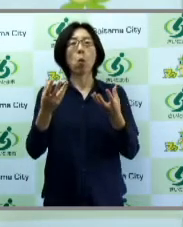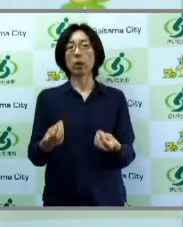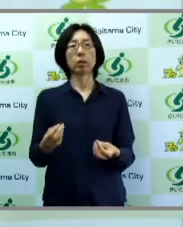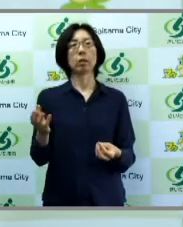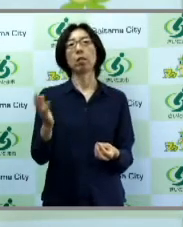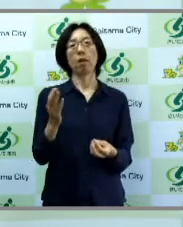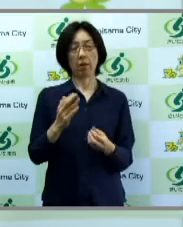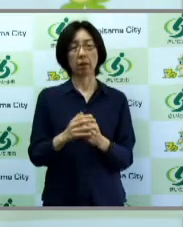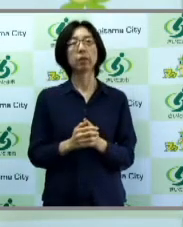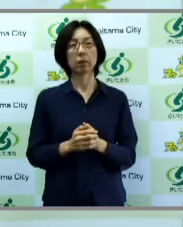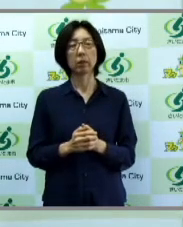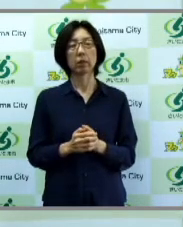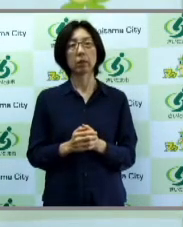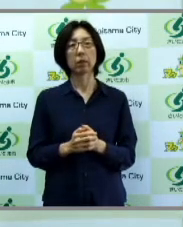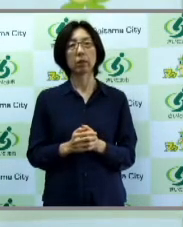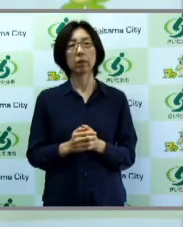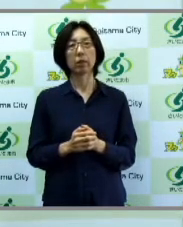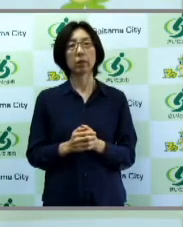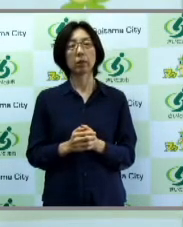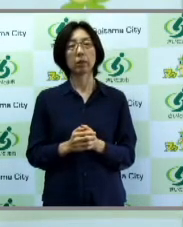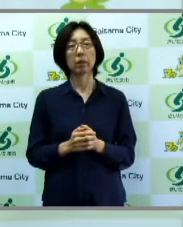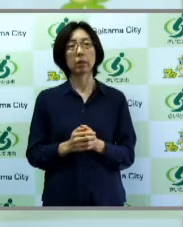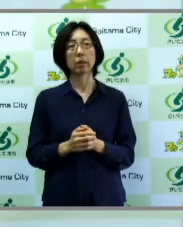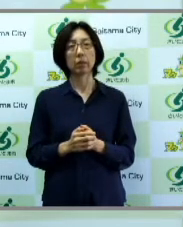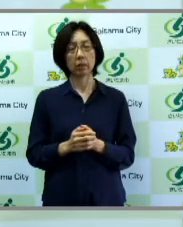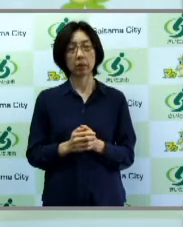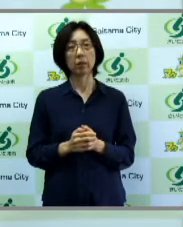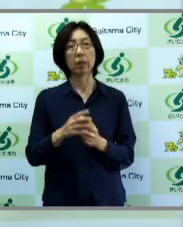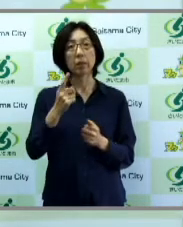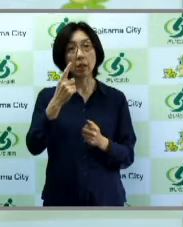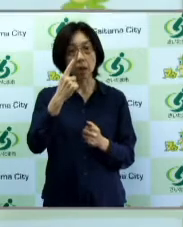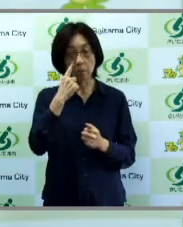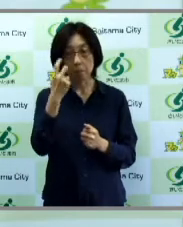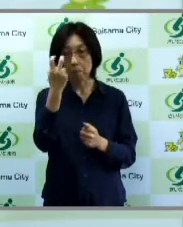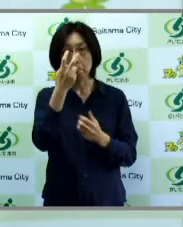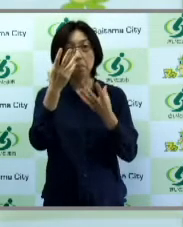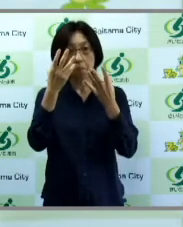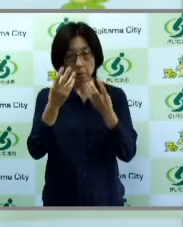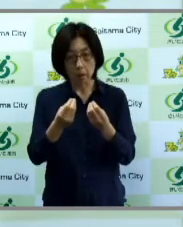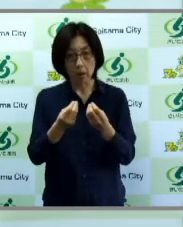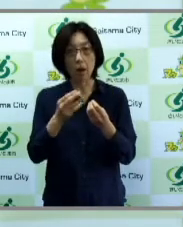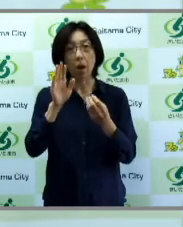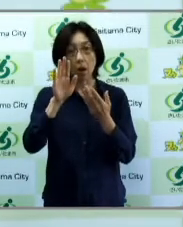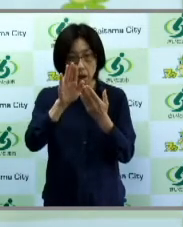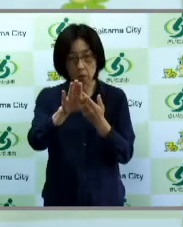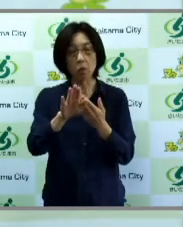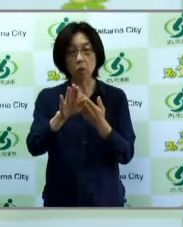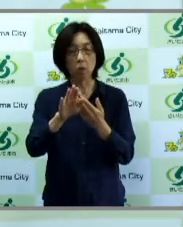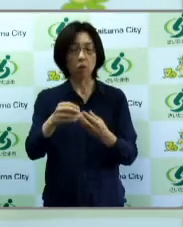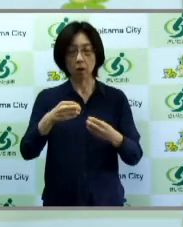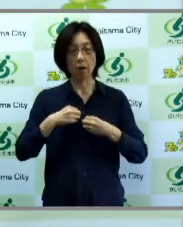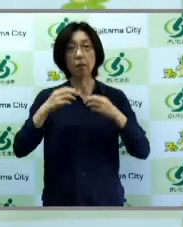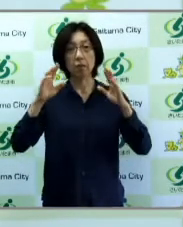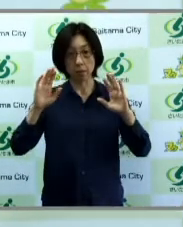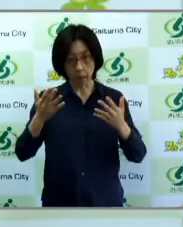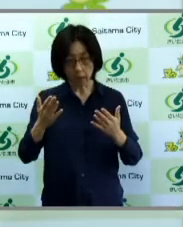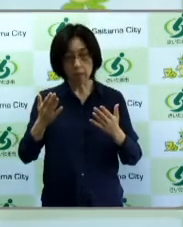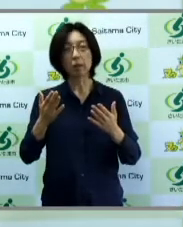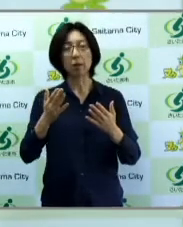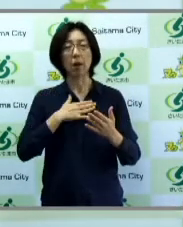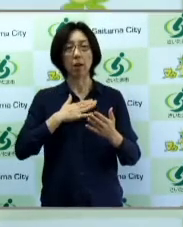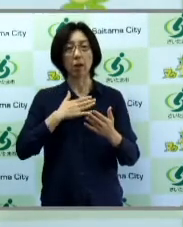つかめるということにはなりますが、そこから先こう継続的に安全な状況を作っていくためには、やは